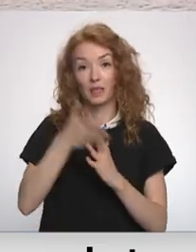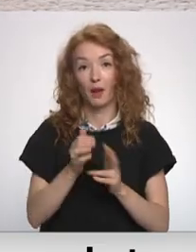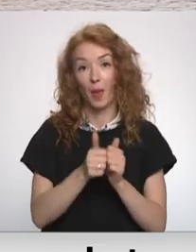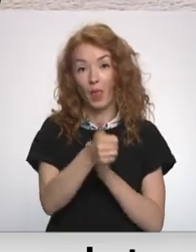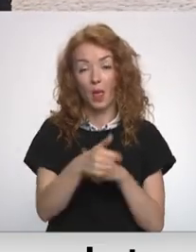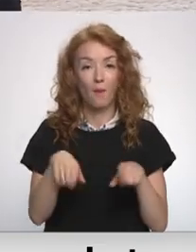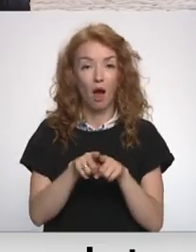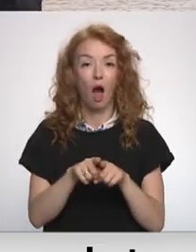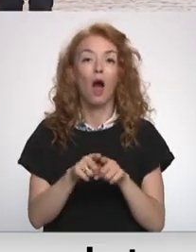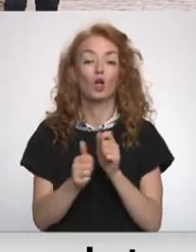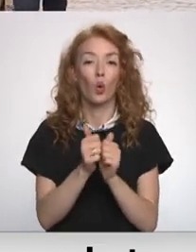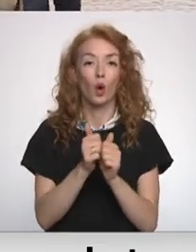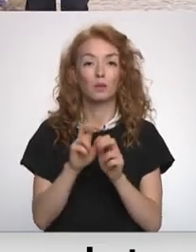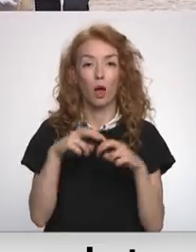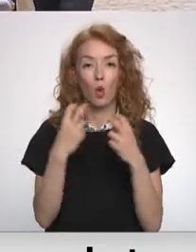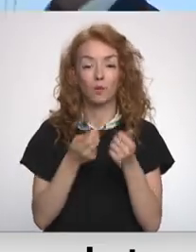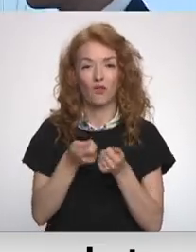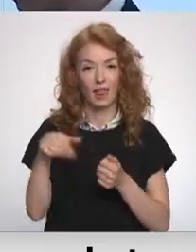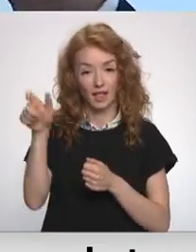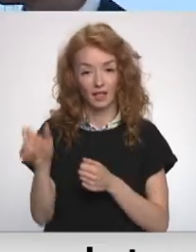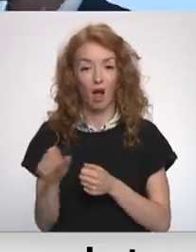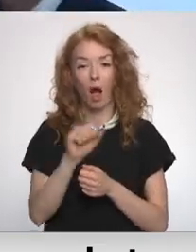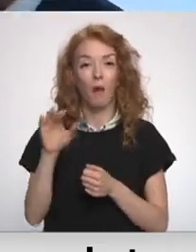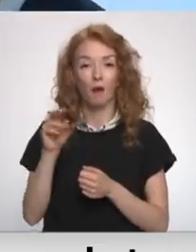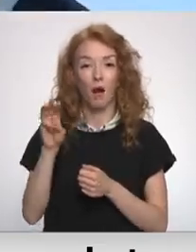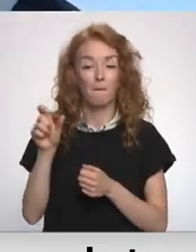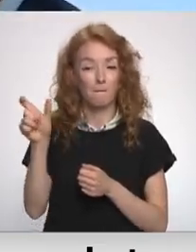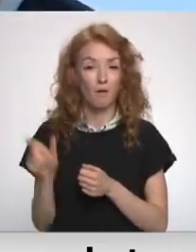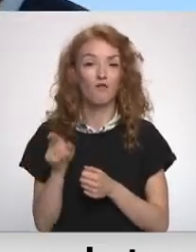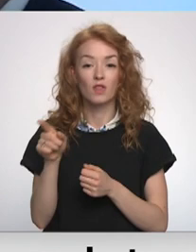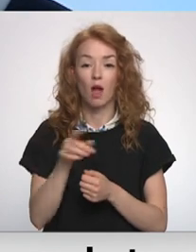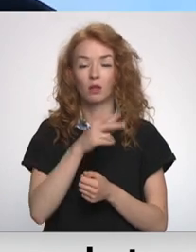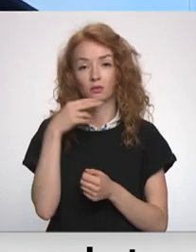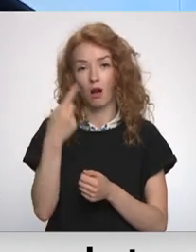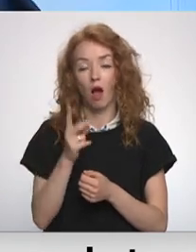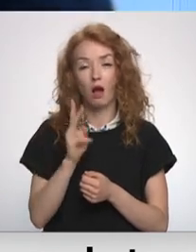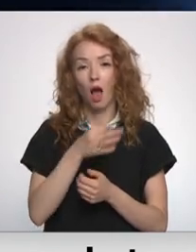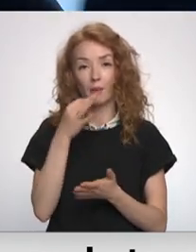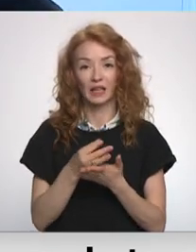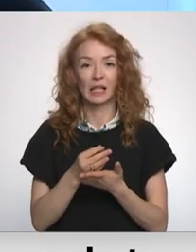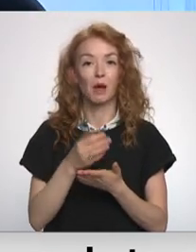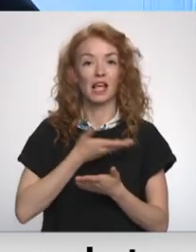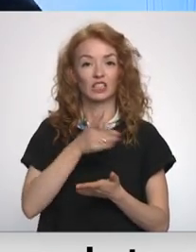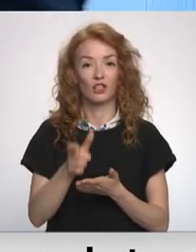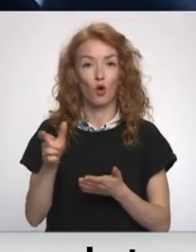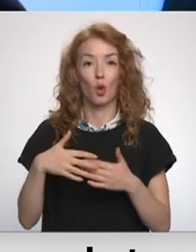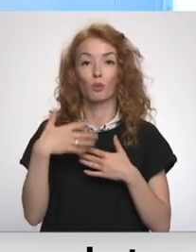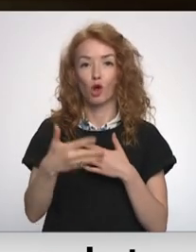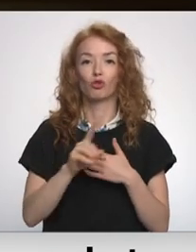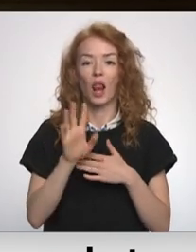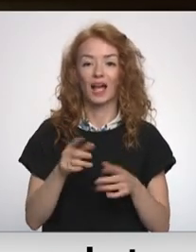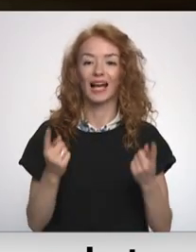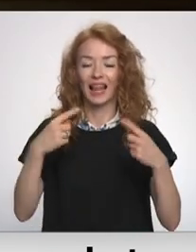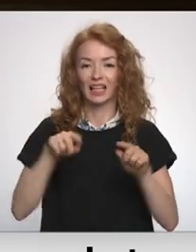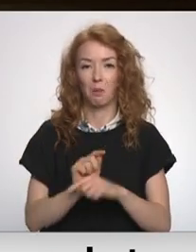ilgadējā konkurences padomes vadītāja Skaidrīte Ābrama. Viņa īpaši uzsver valsts atbildību iedzīvotāju priekšā krīzes pārvarēšanai.